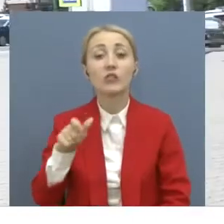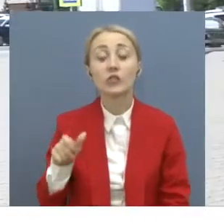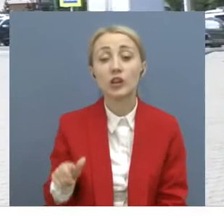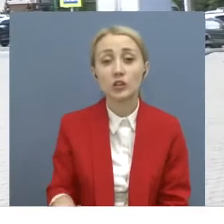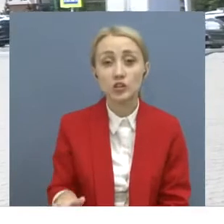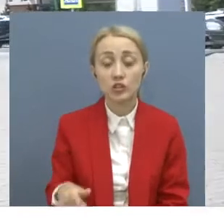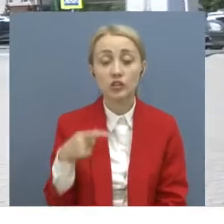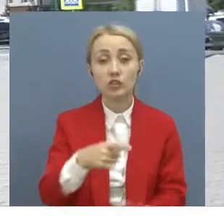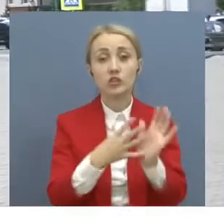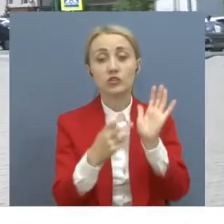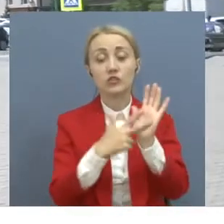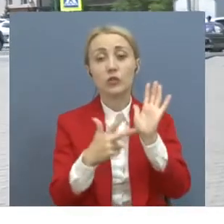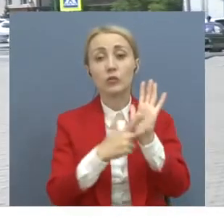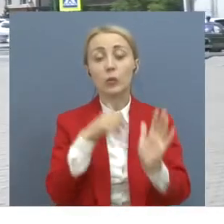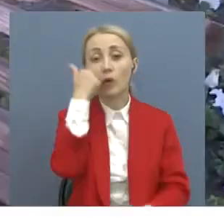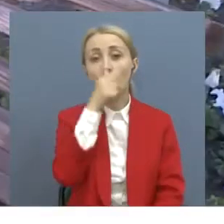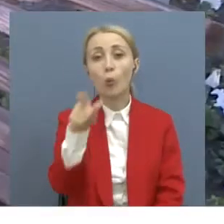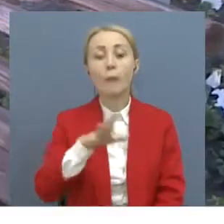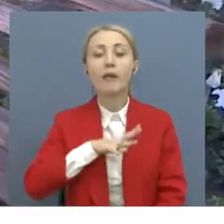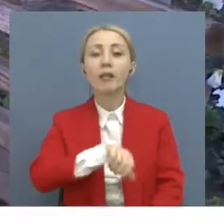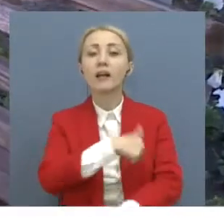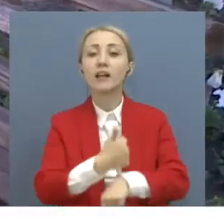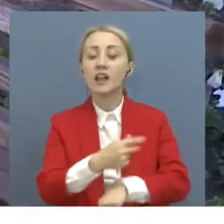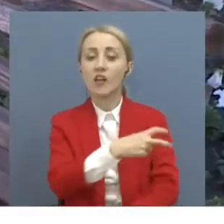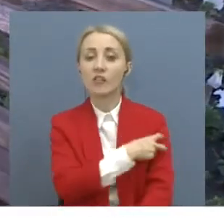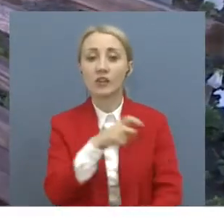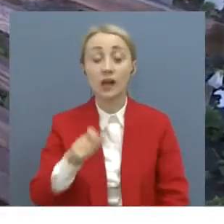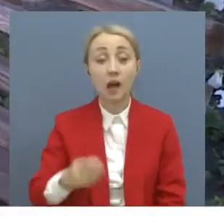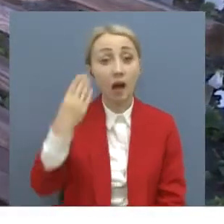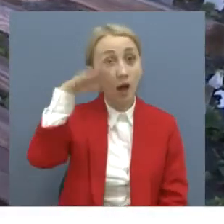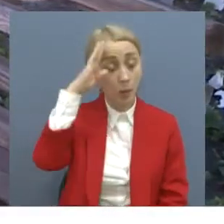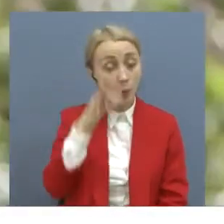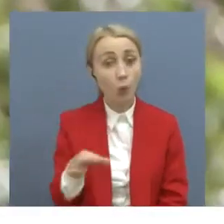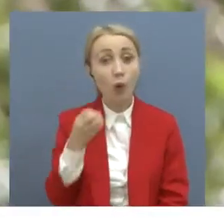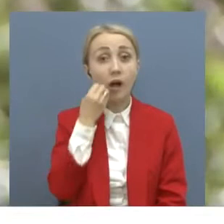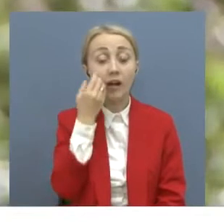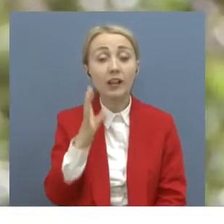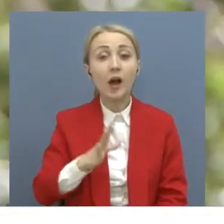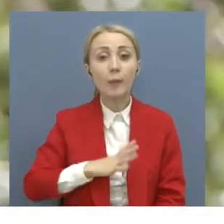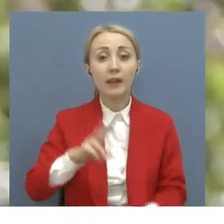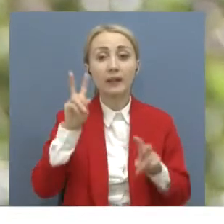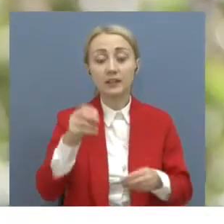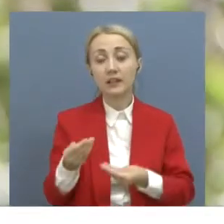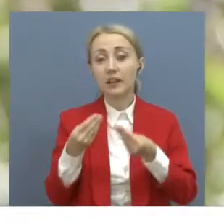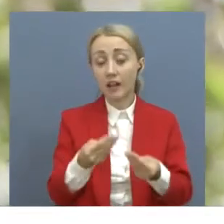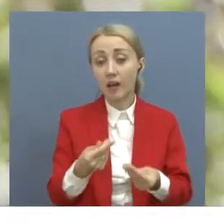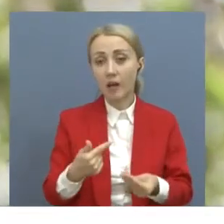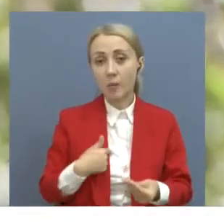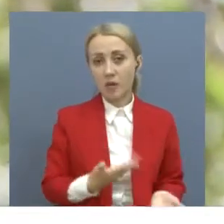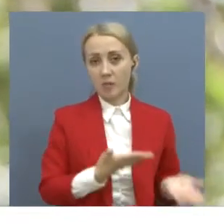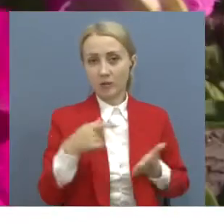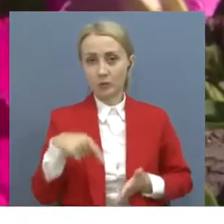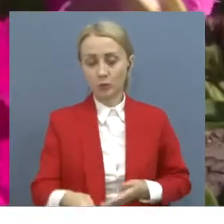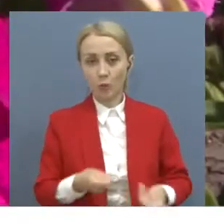шақырылады. Алғашқыда басқарма жетекшісінің орынбасары, кейін 13 жыл бойы қалалық аурухананың бас дәрігері болады. Қызметмен қатар